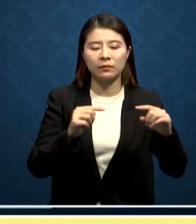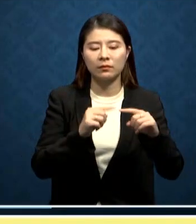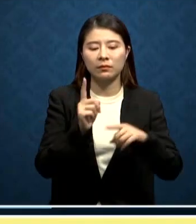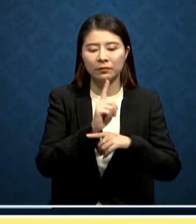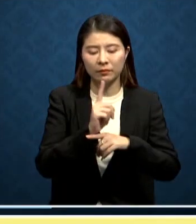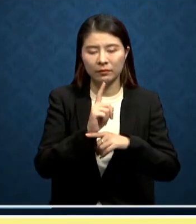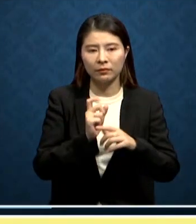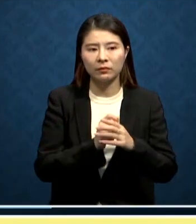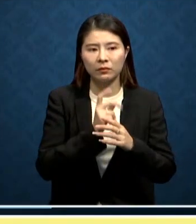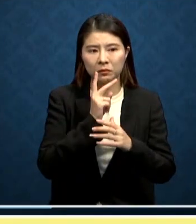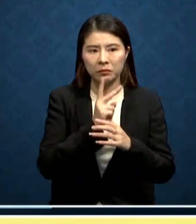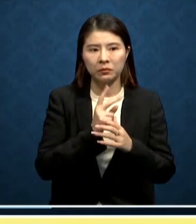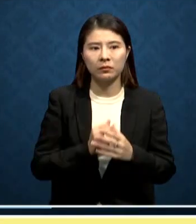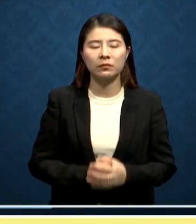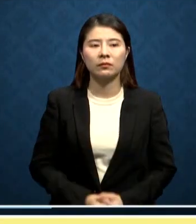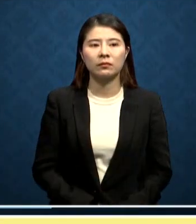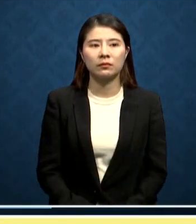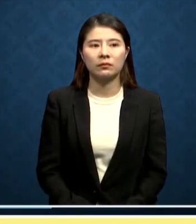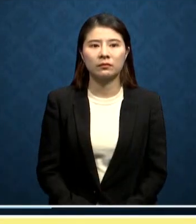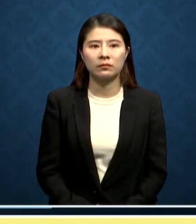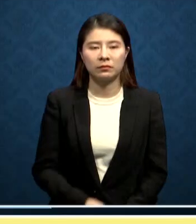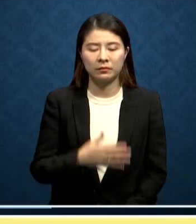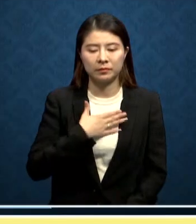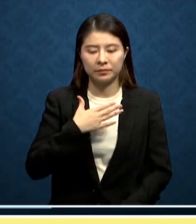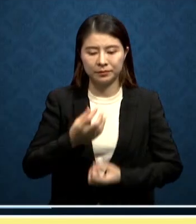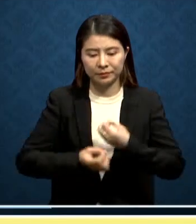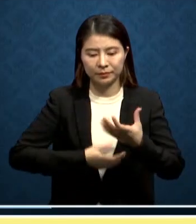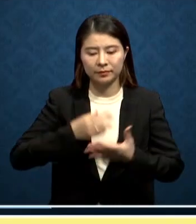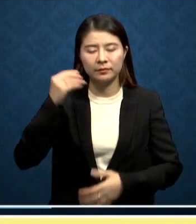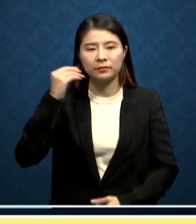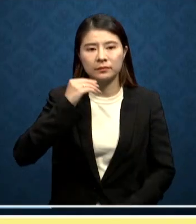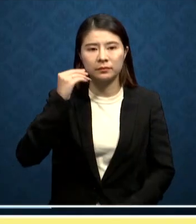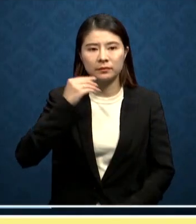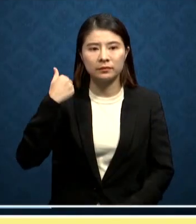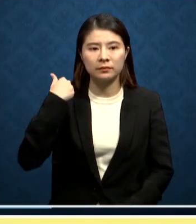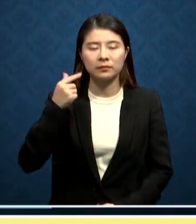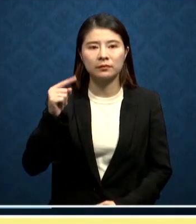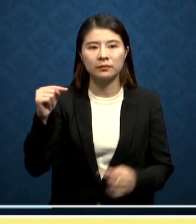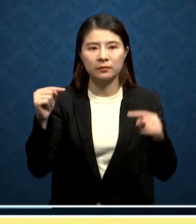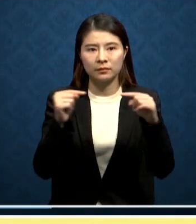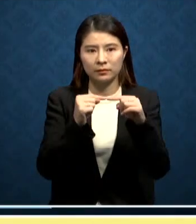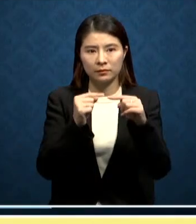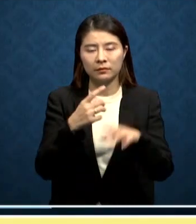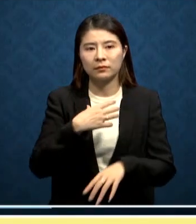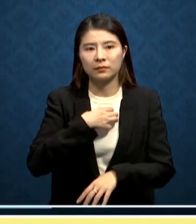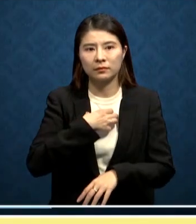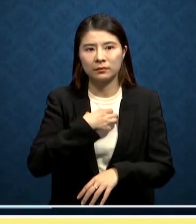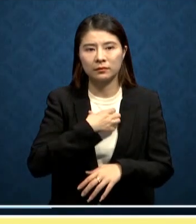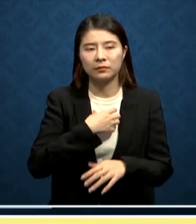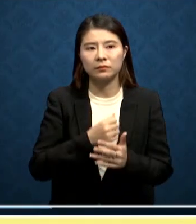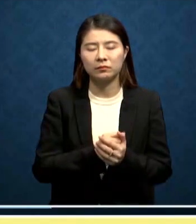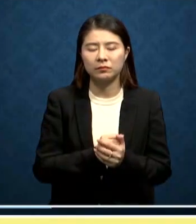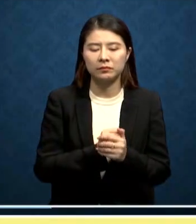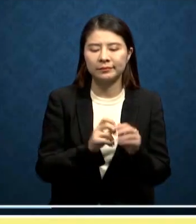ผมเพราะว่าผมเป็นคนที่อภิปรายในเรื่องนี้มาตลอดก็ได้ฝากความสังเกตว่าอยากจะให้ท่าน